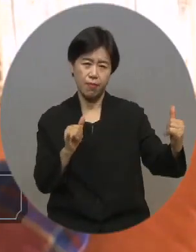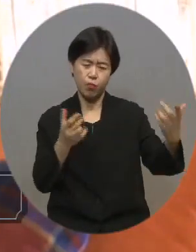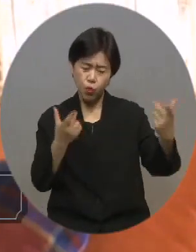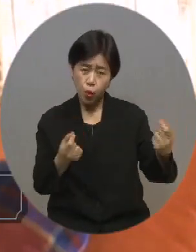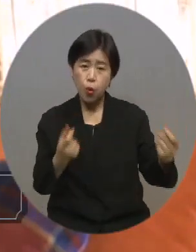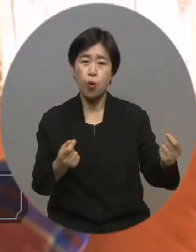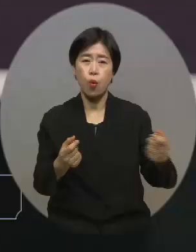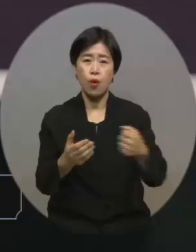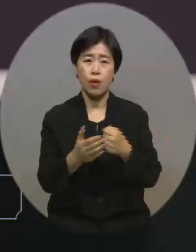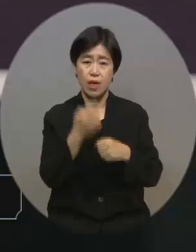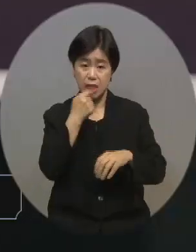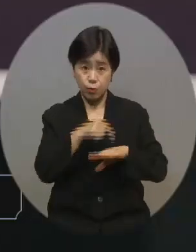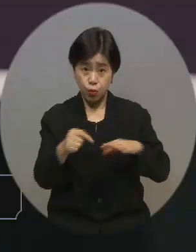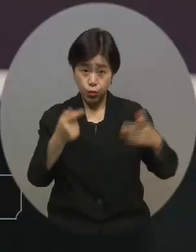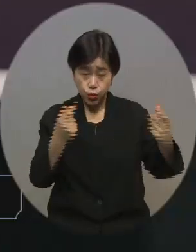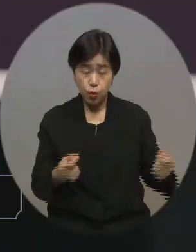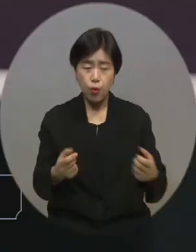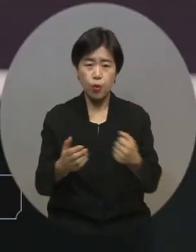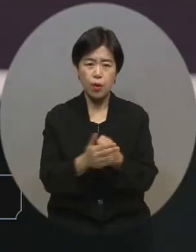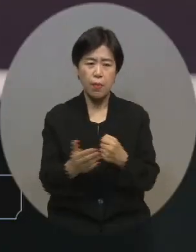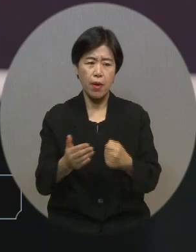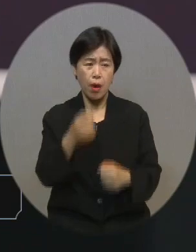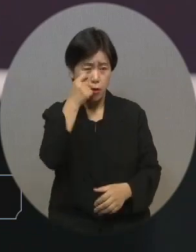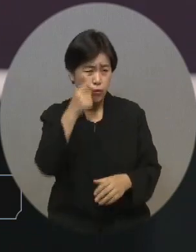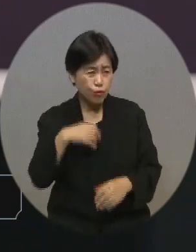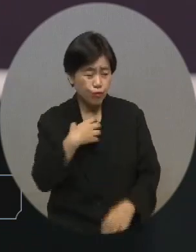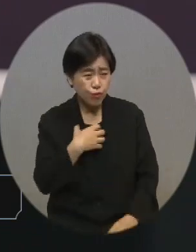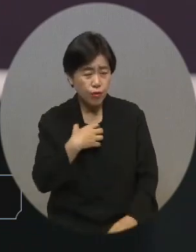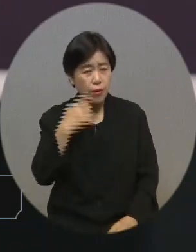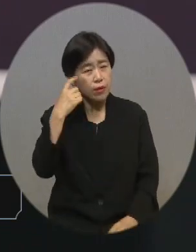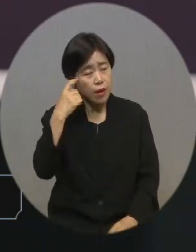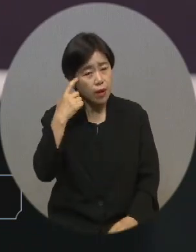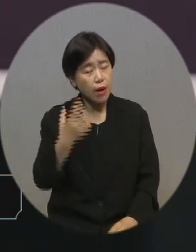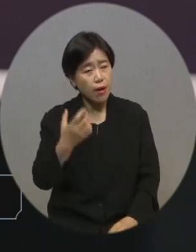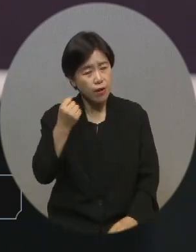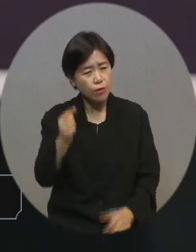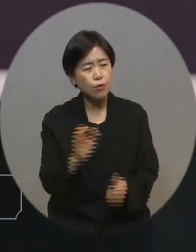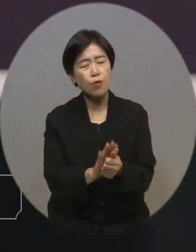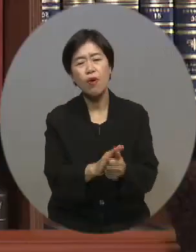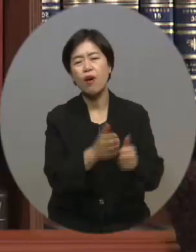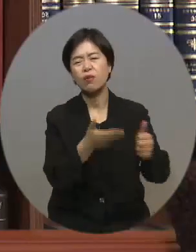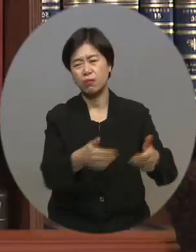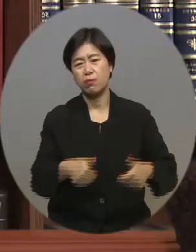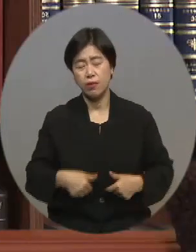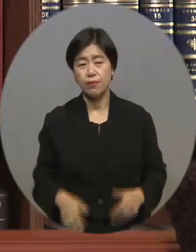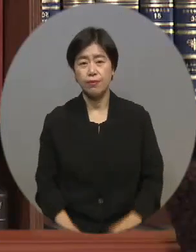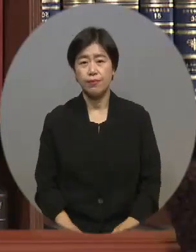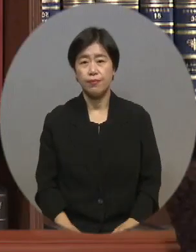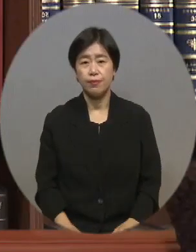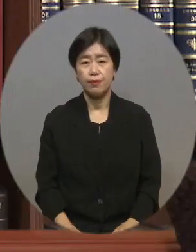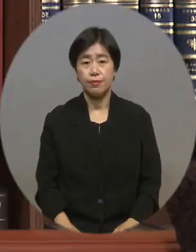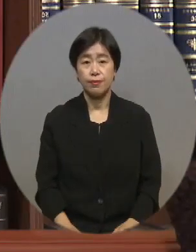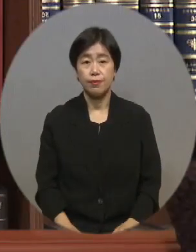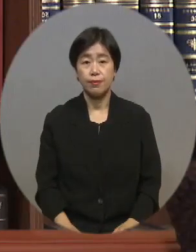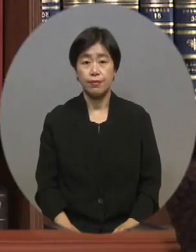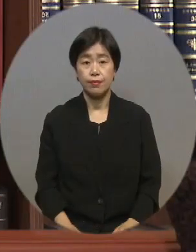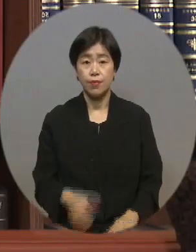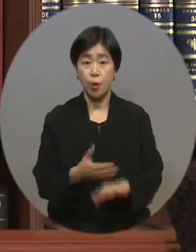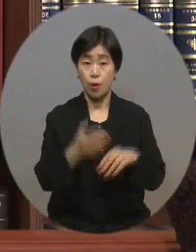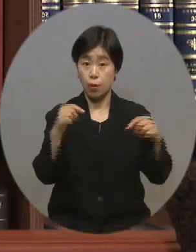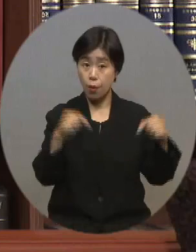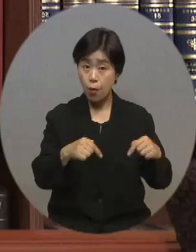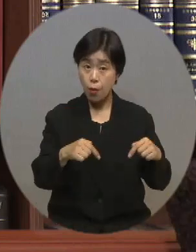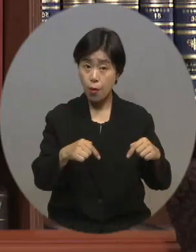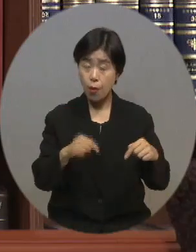못 먹고 굶는 거를 보고 뭐 통일 얘기를 안 하는 건 말이 안 된다는 생각이 들더라고요. 우리 외교가 어떤 방식으로